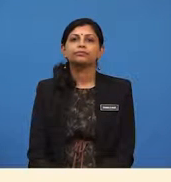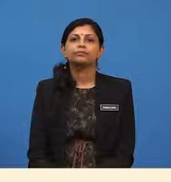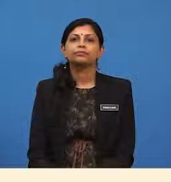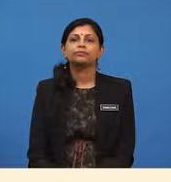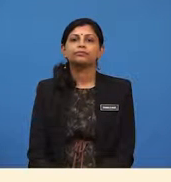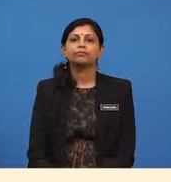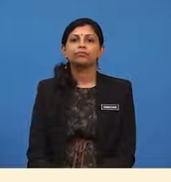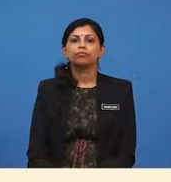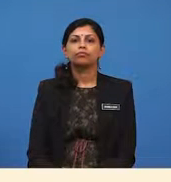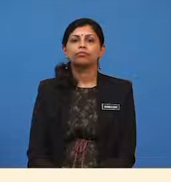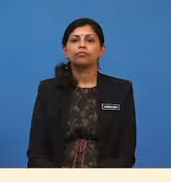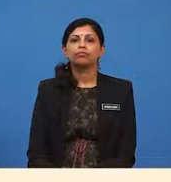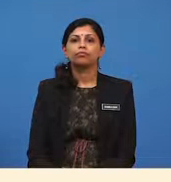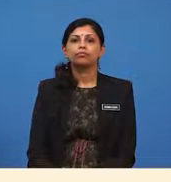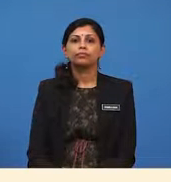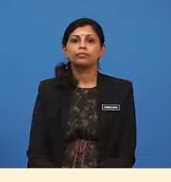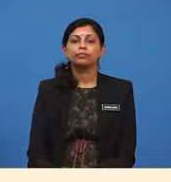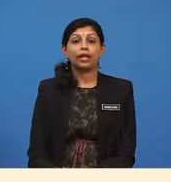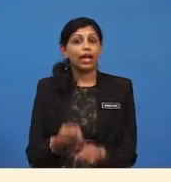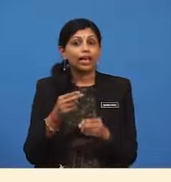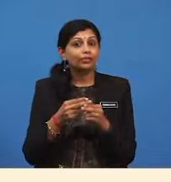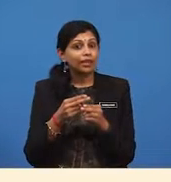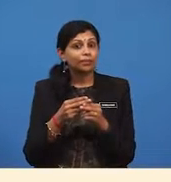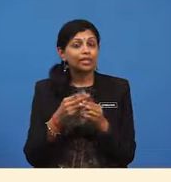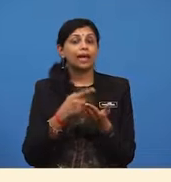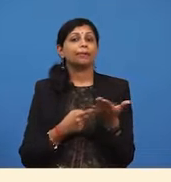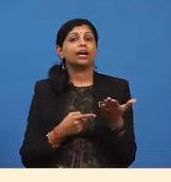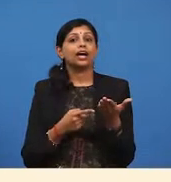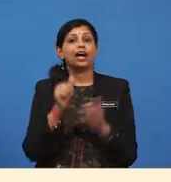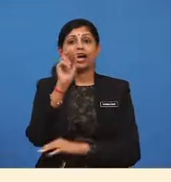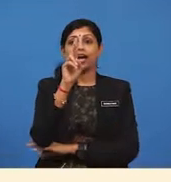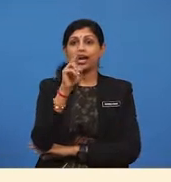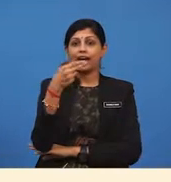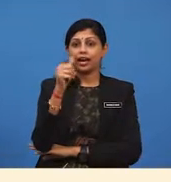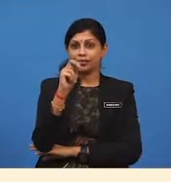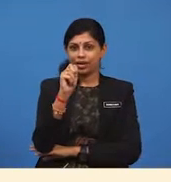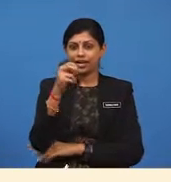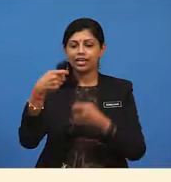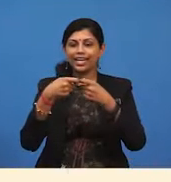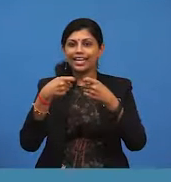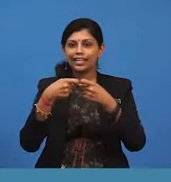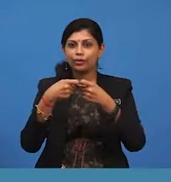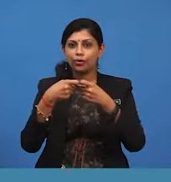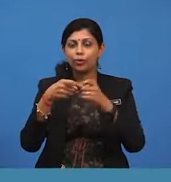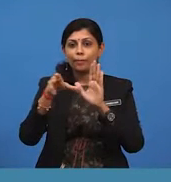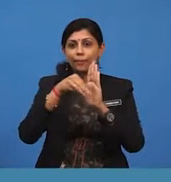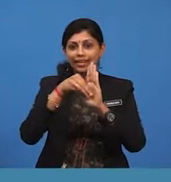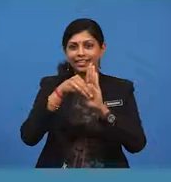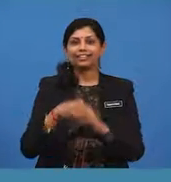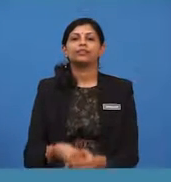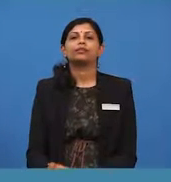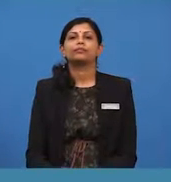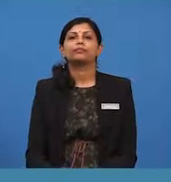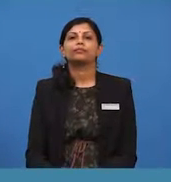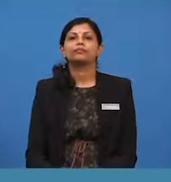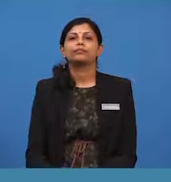Murid-murid, fenomena ini sebenarnya dikenali sebagai aruhan elektromagnet. Aruhan